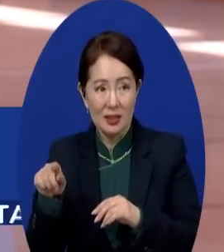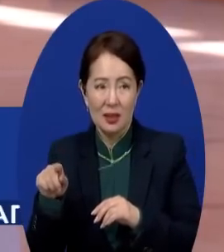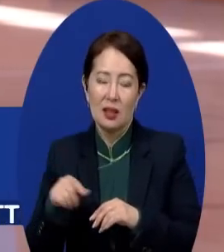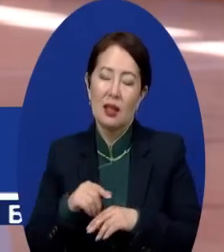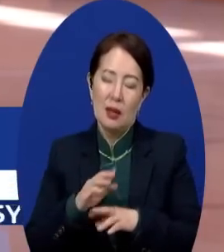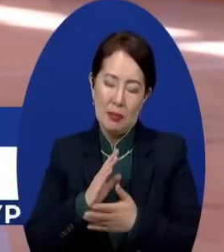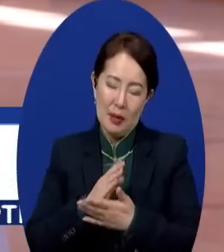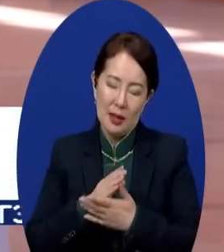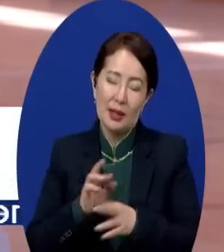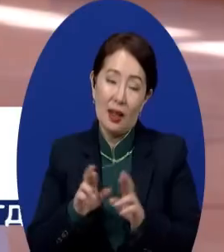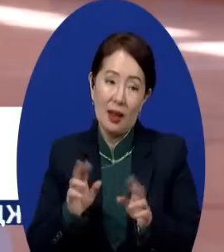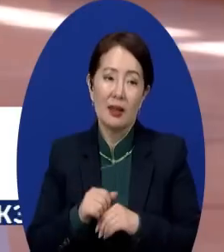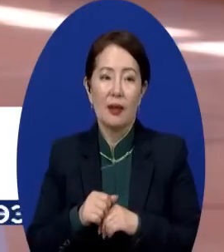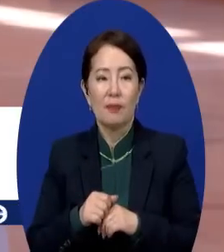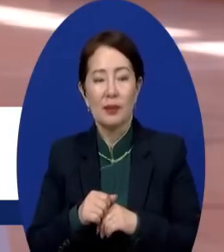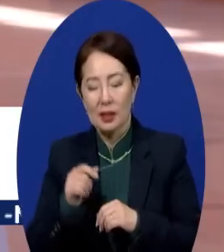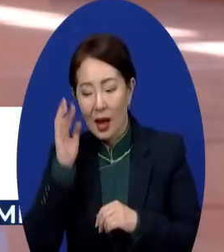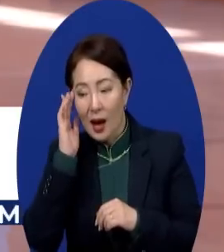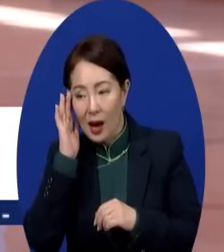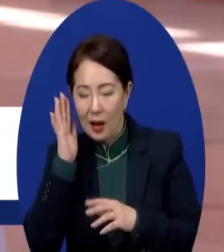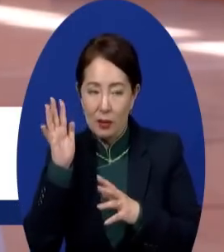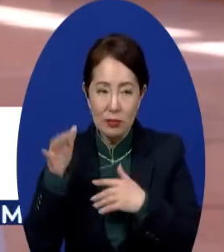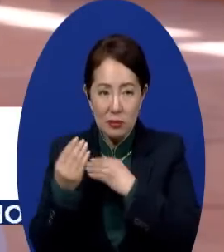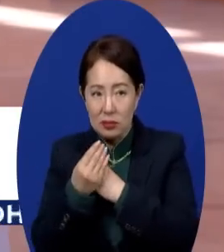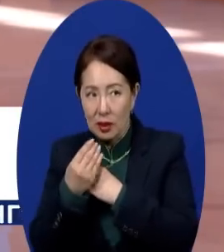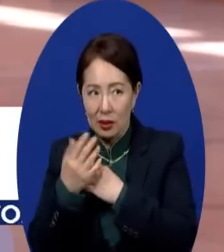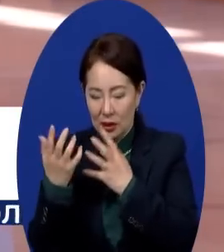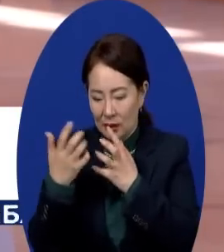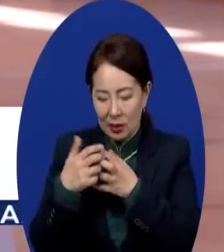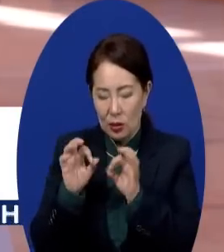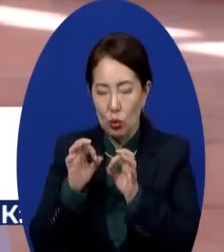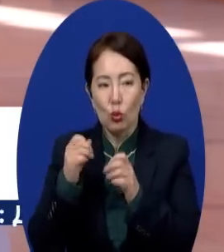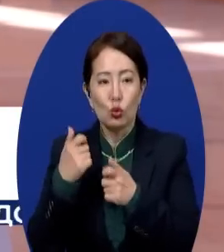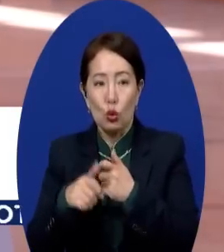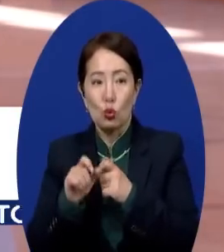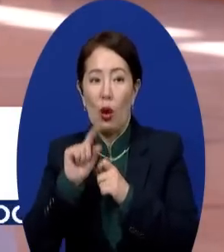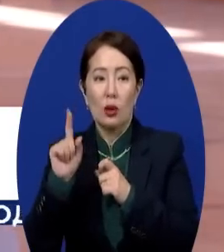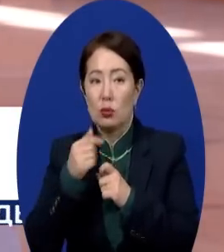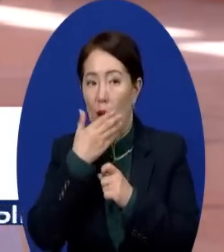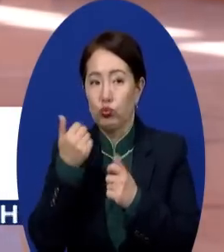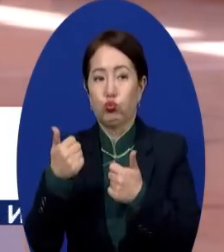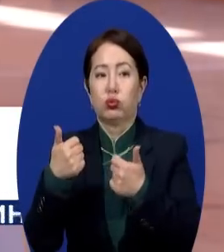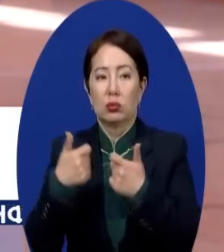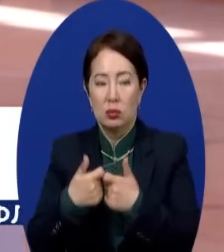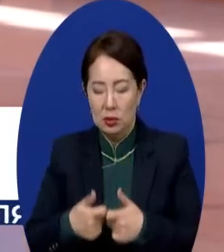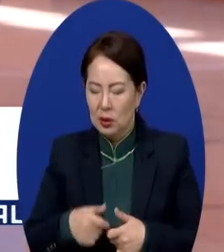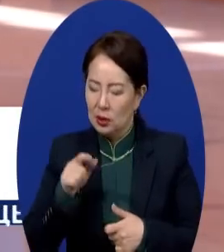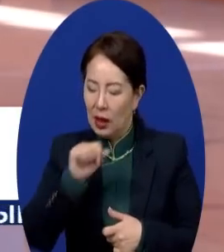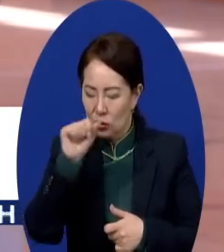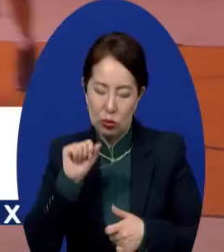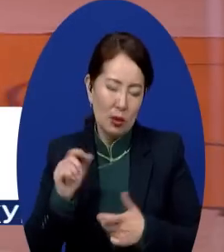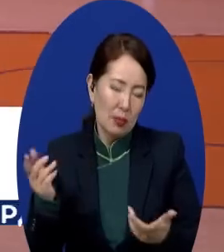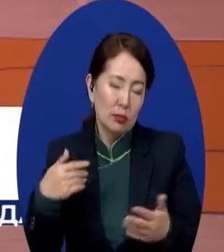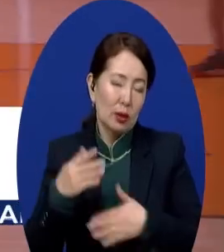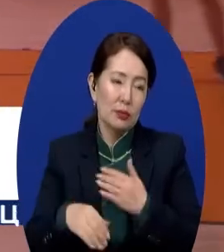ялгаатай байгаа. Тэгээд ямар ч гэсэн арга барил нь бол дасахгүй зогсохгүй тийм асуудал гарахгүй байгаа. Ямар ч гэсэн тэгээд ямар ч судалгүй явж